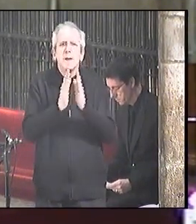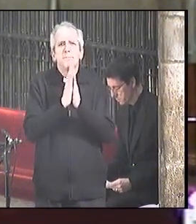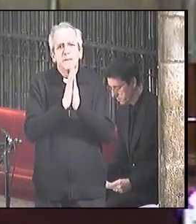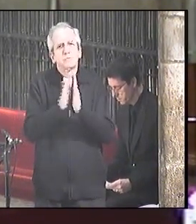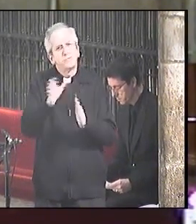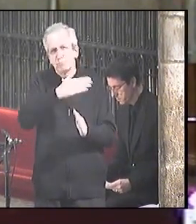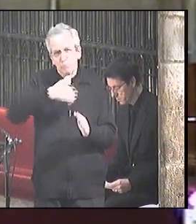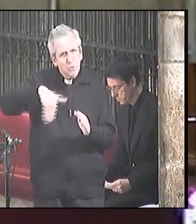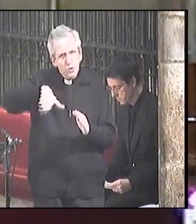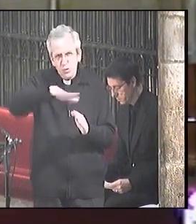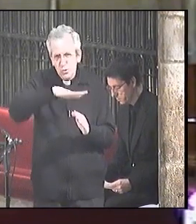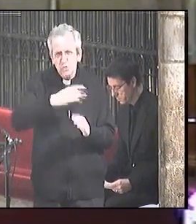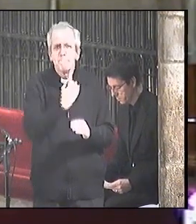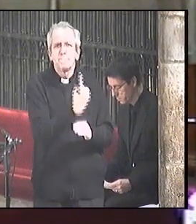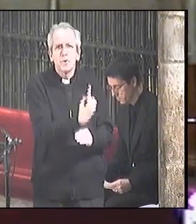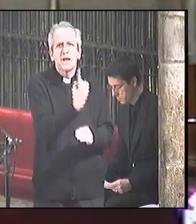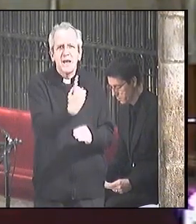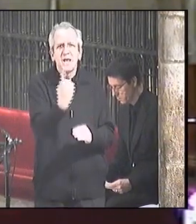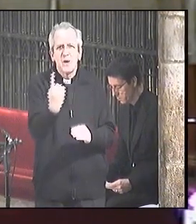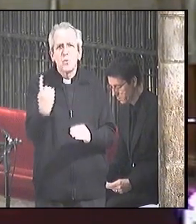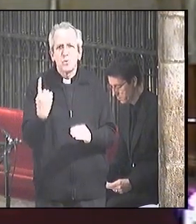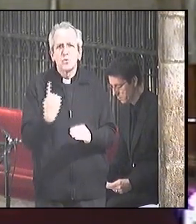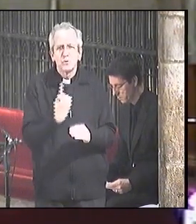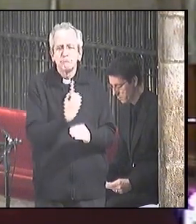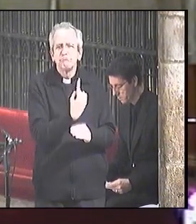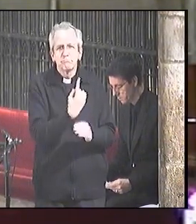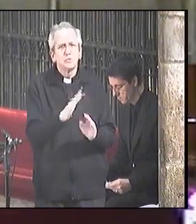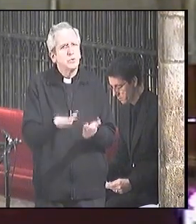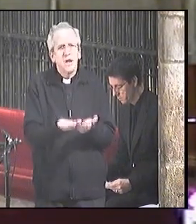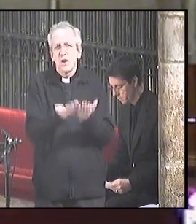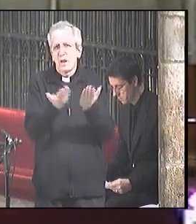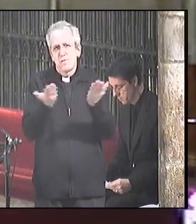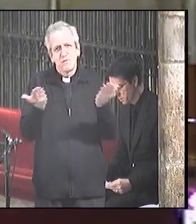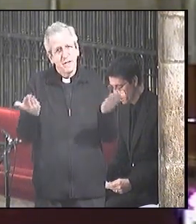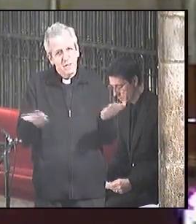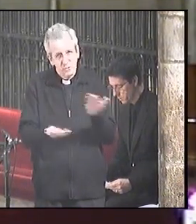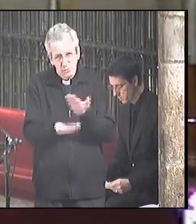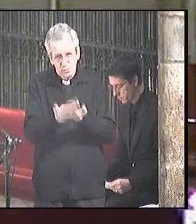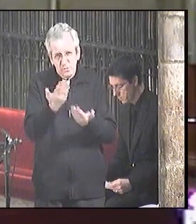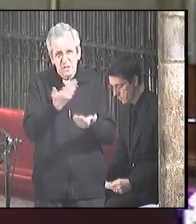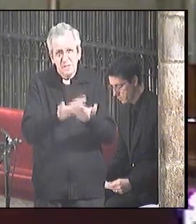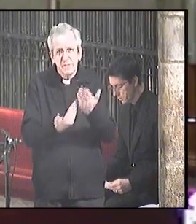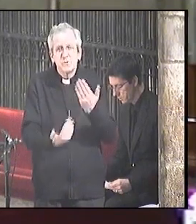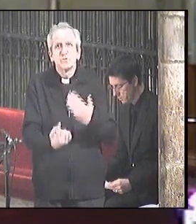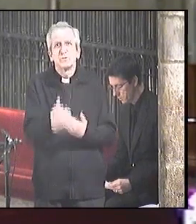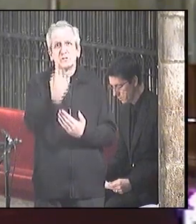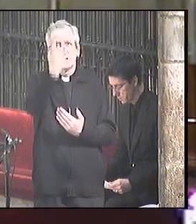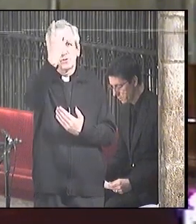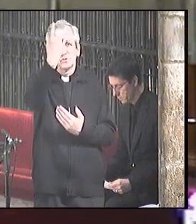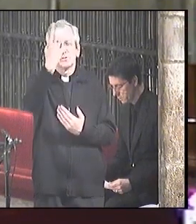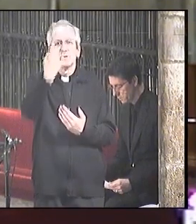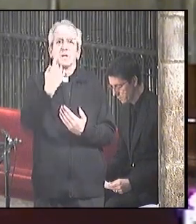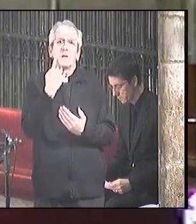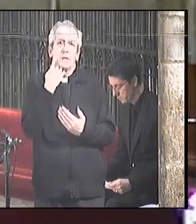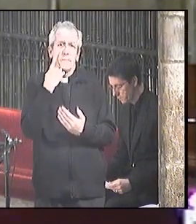ells, per cadascú d'ells. Amb tota confiança els posarem en les mans del Senyor. I